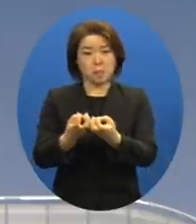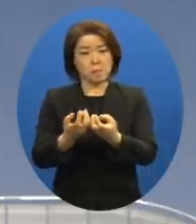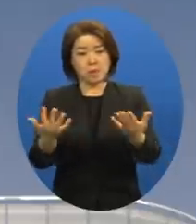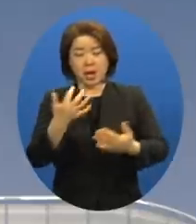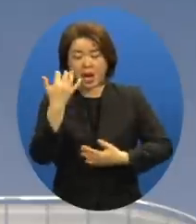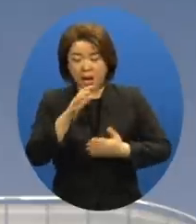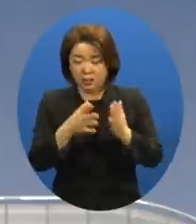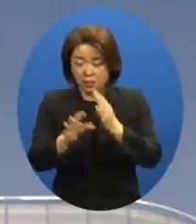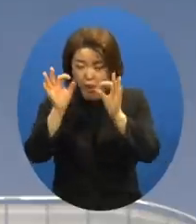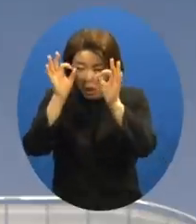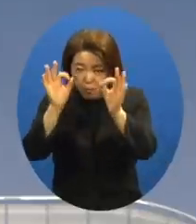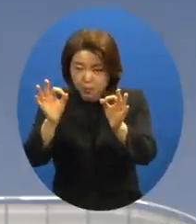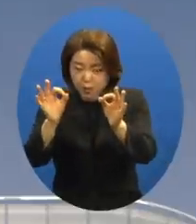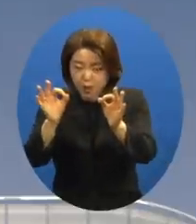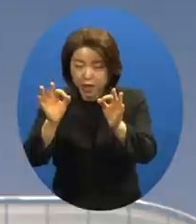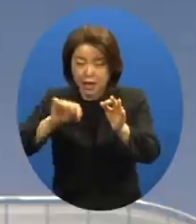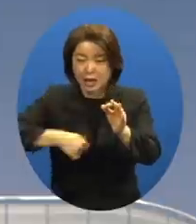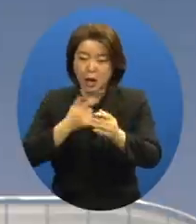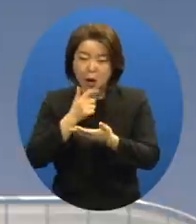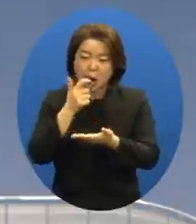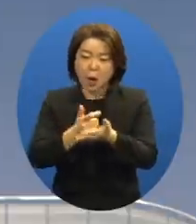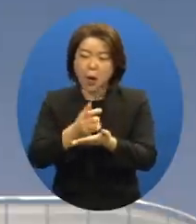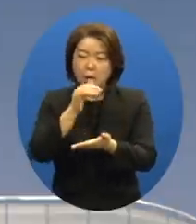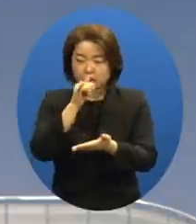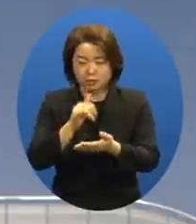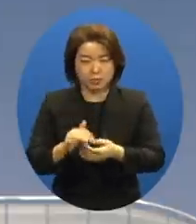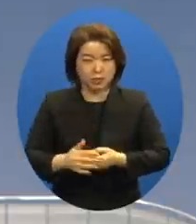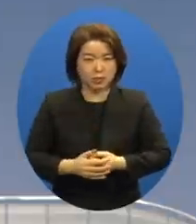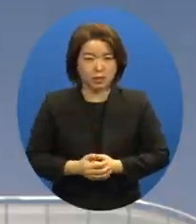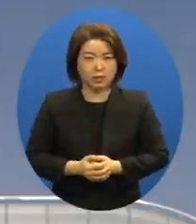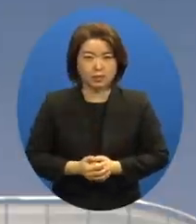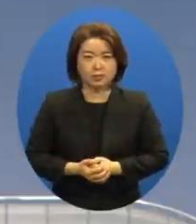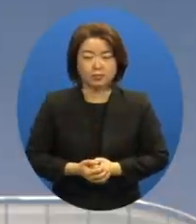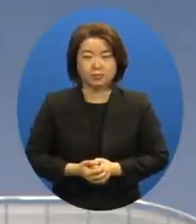엄나무를 본다고 스스로 속이고 있는 겁니다